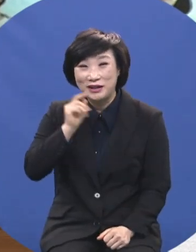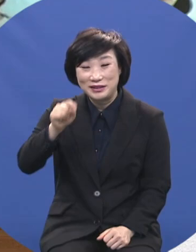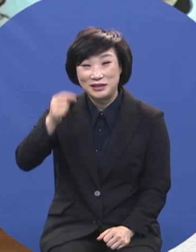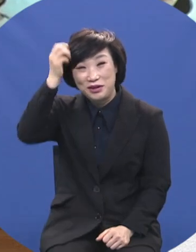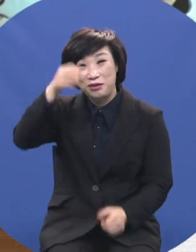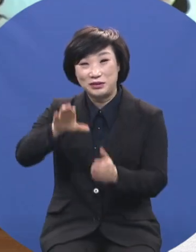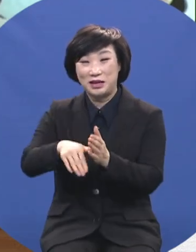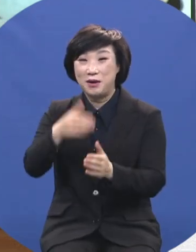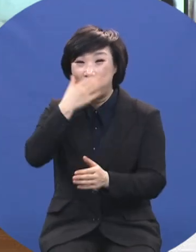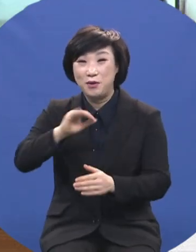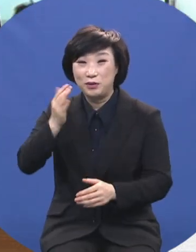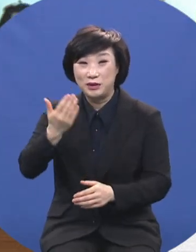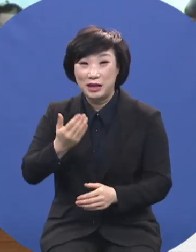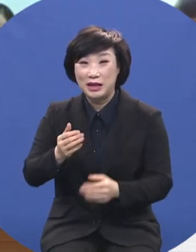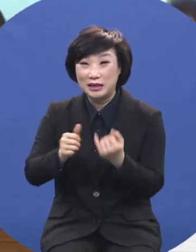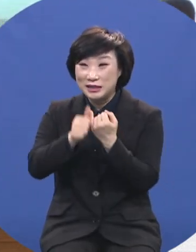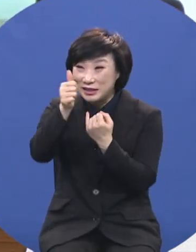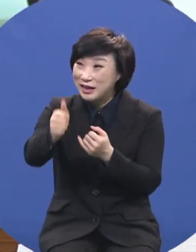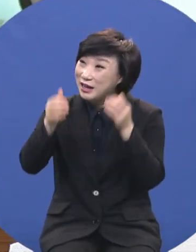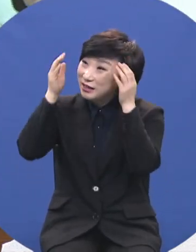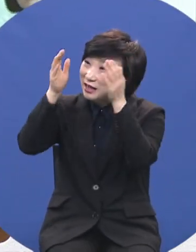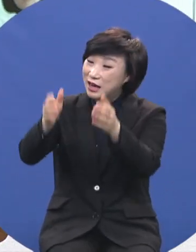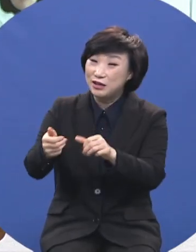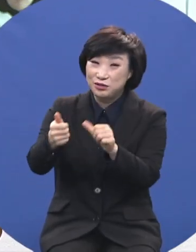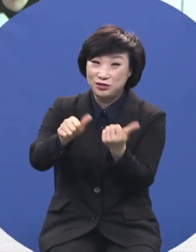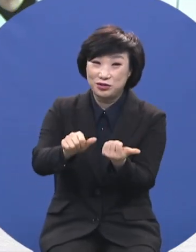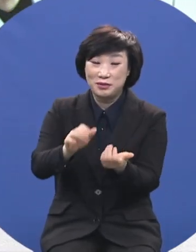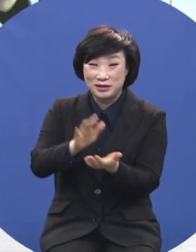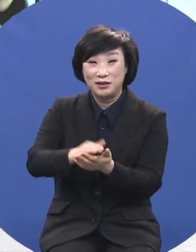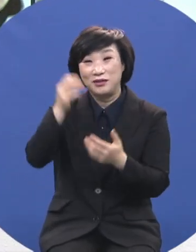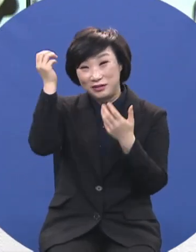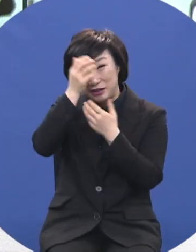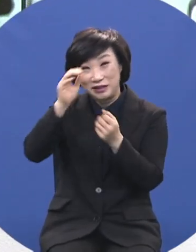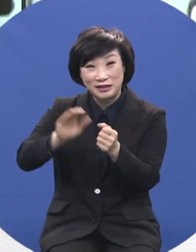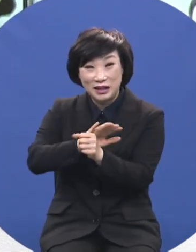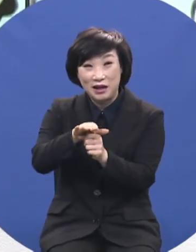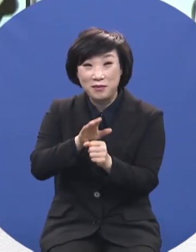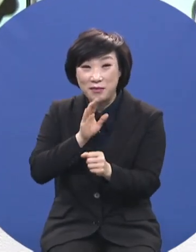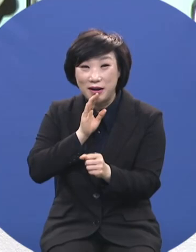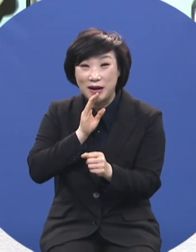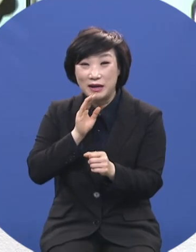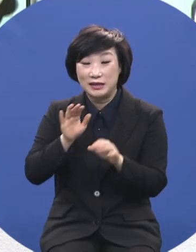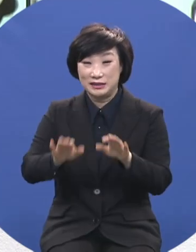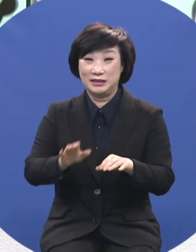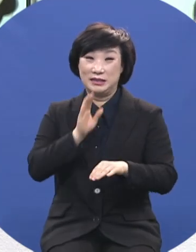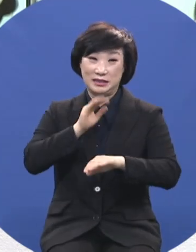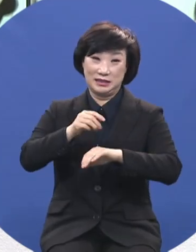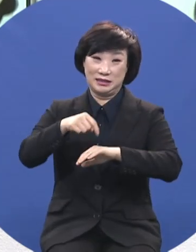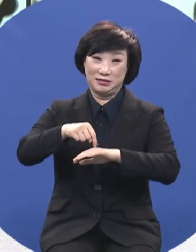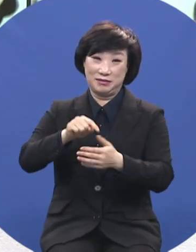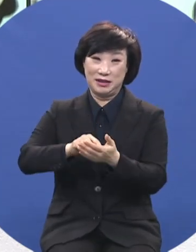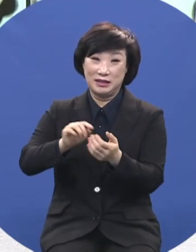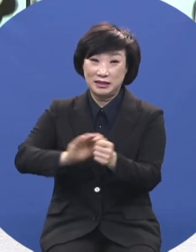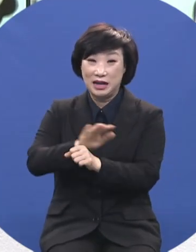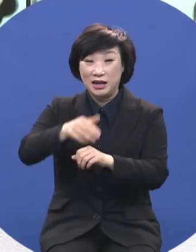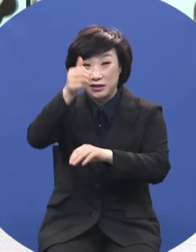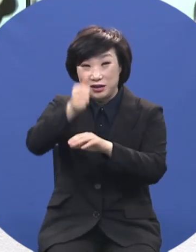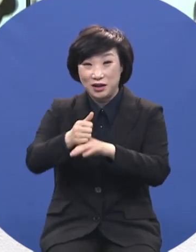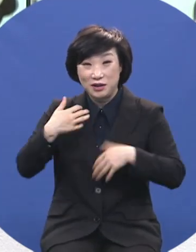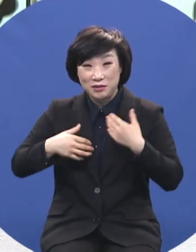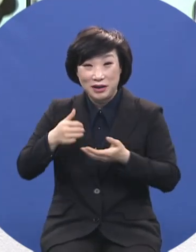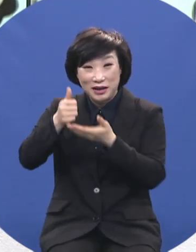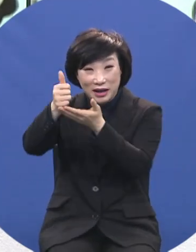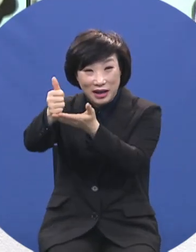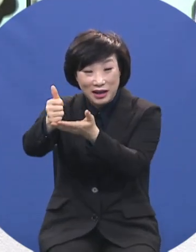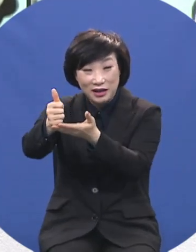복되며 신랑을 향한 죽음의 연료에 그 진실한 사랑과 작품이 얼마나 기쁘게 받아들이는